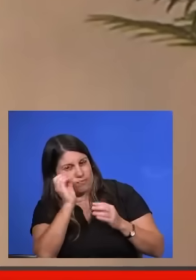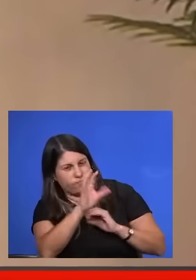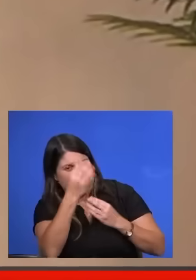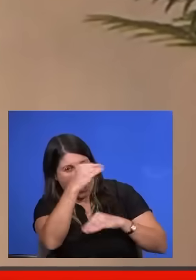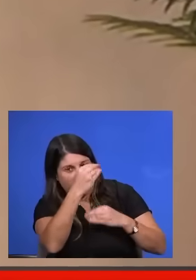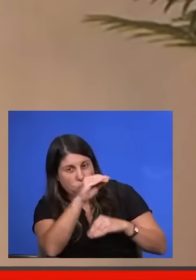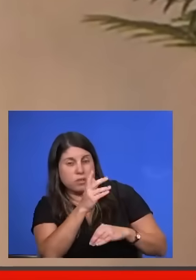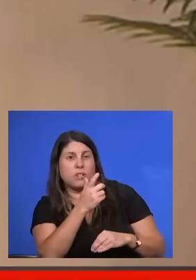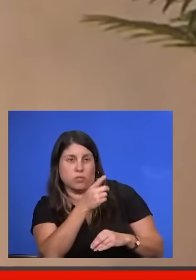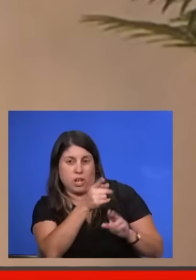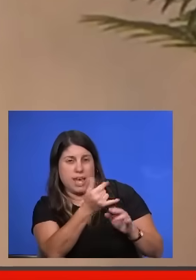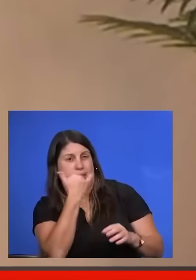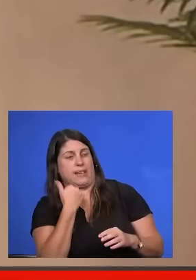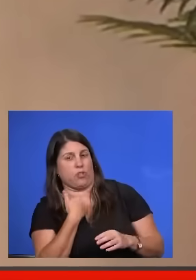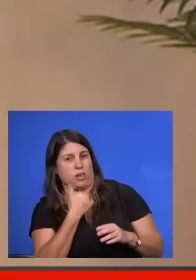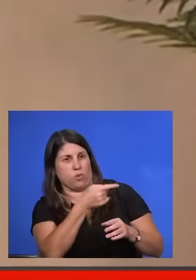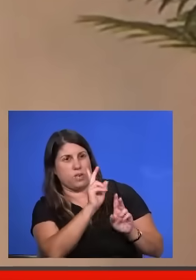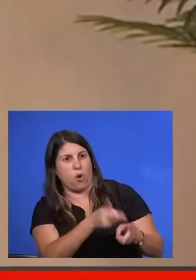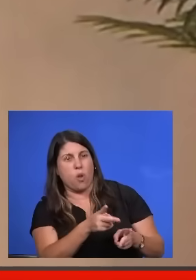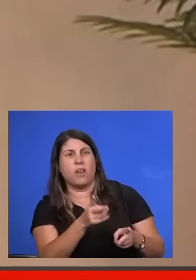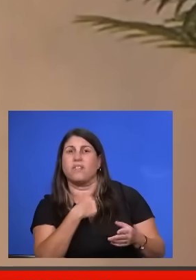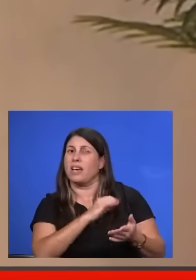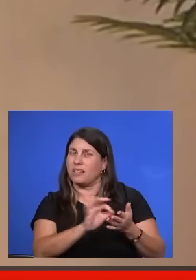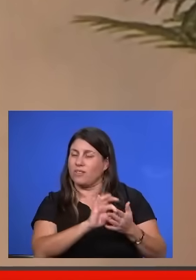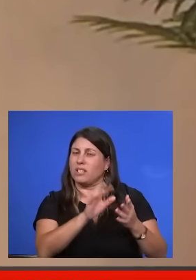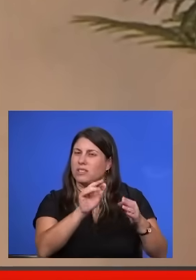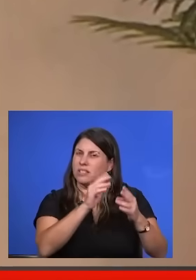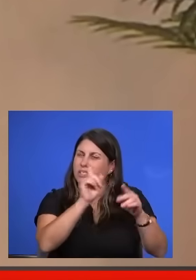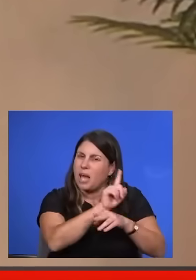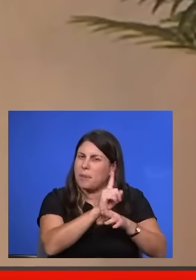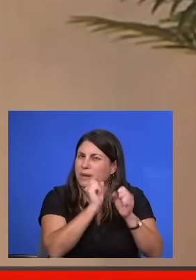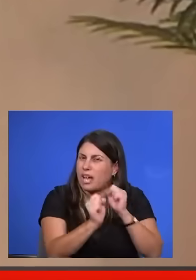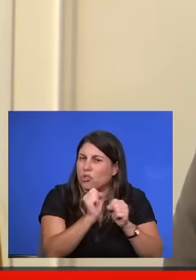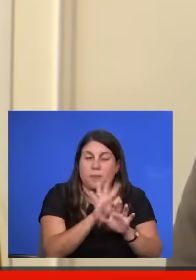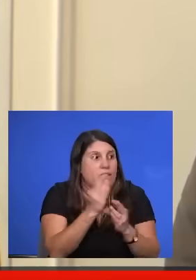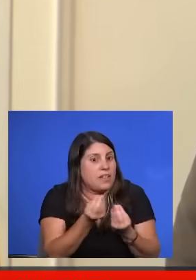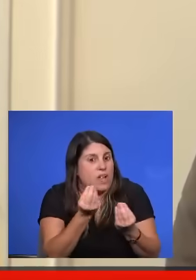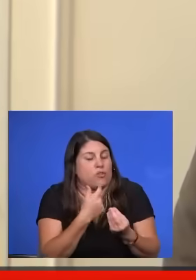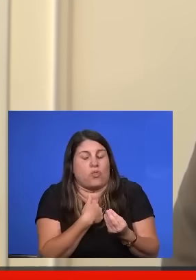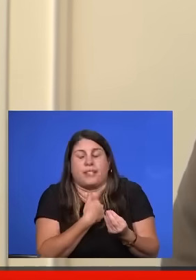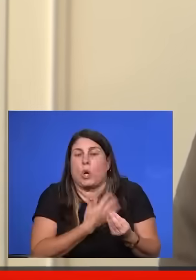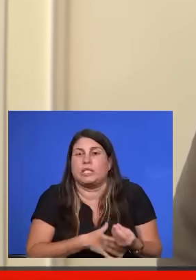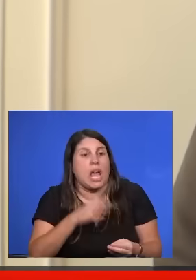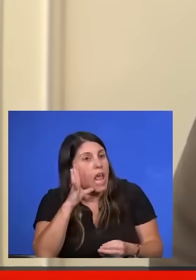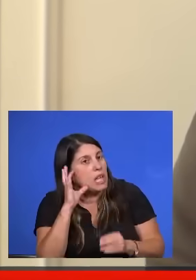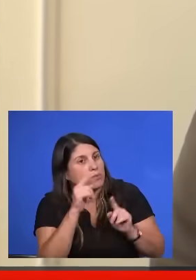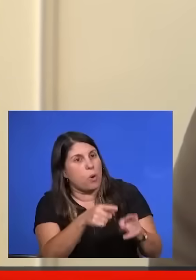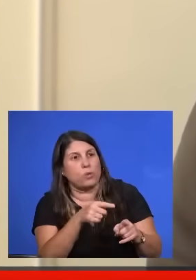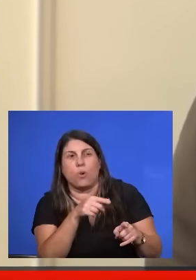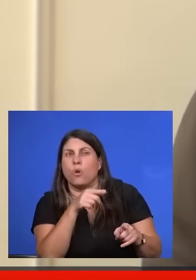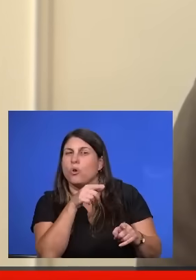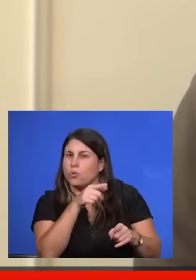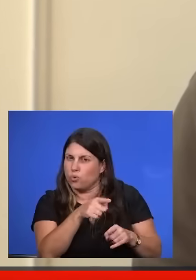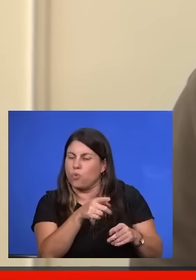לו בסוף שעוברים על הימים קשים מאוד, שאין דבר שאני רוצה יותר מה שישמע אותו, שהוא עבר את הימים האלה והוא בטוב,